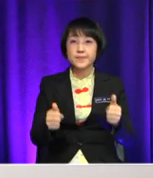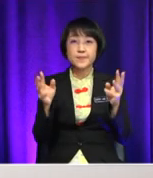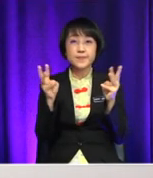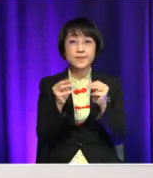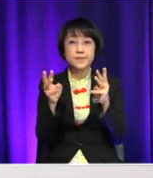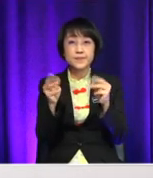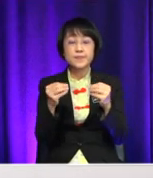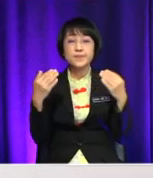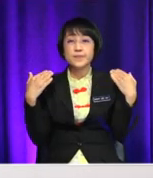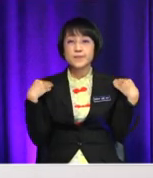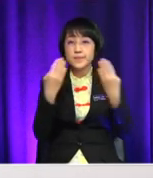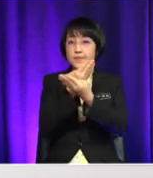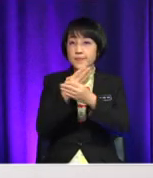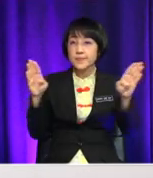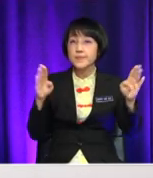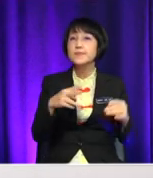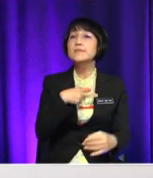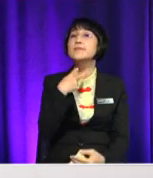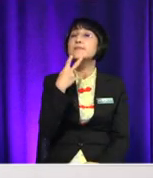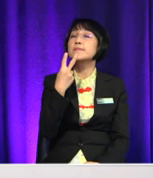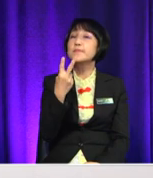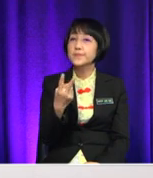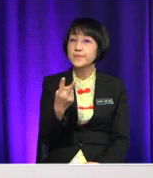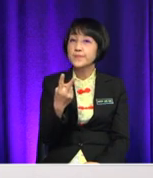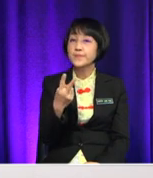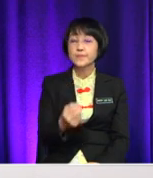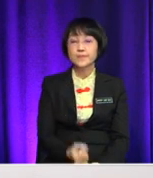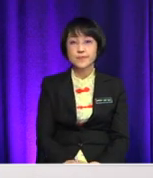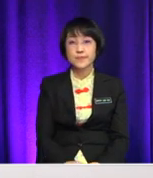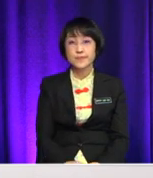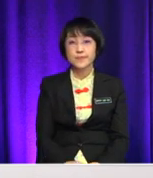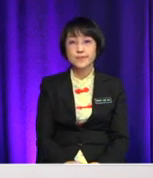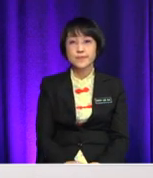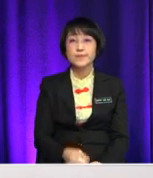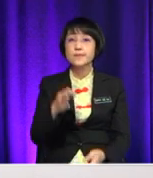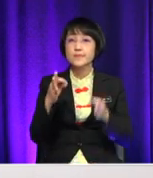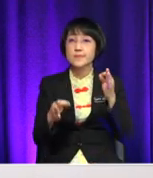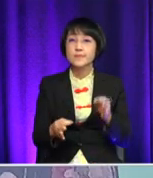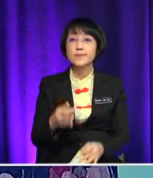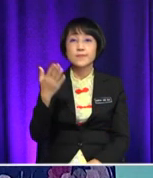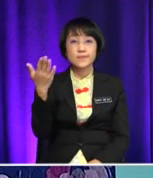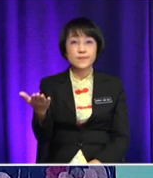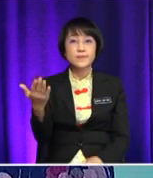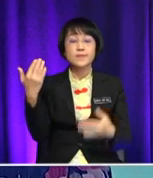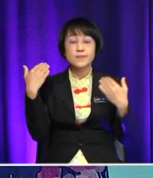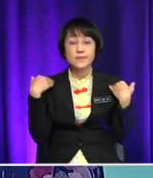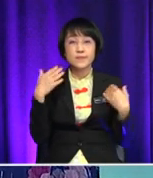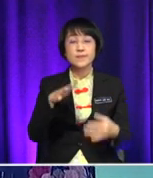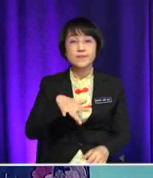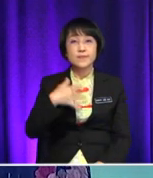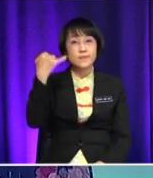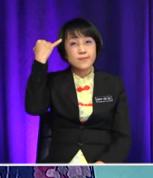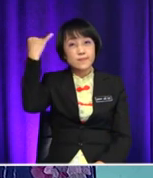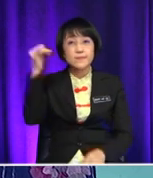kebebasan untuk bersuara maknanya kalau dia rasa ada pendapatnya bercanda dan tidak